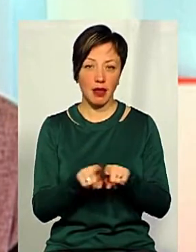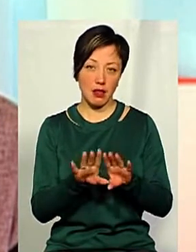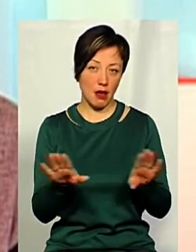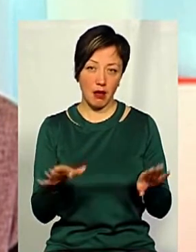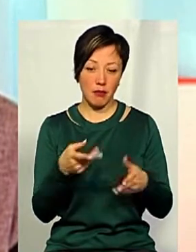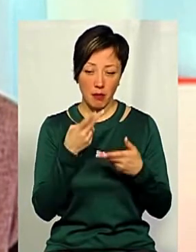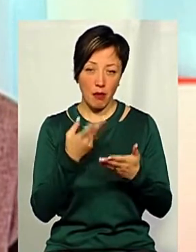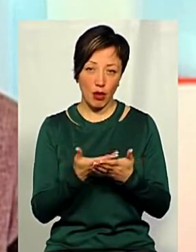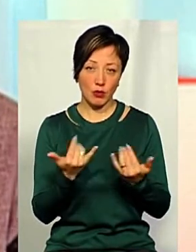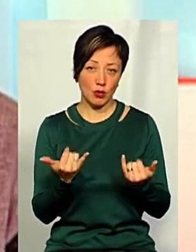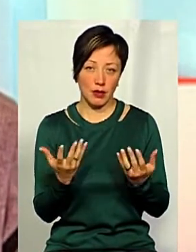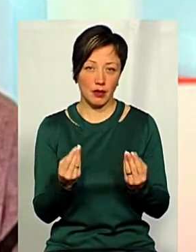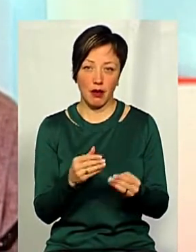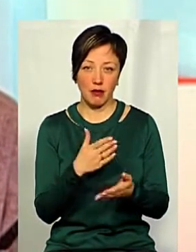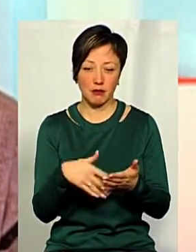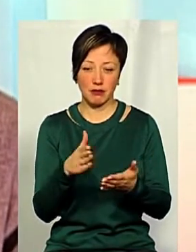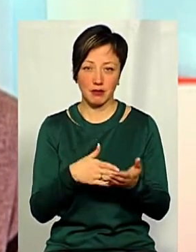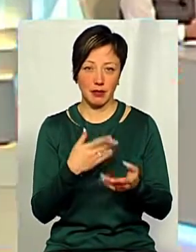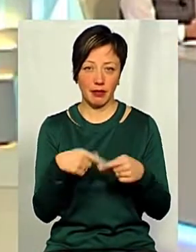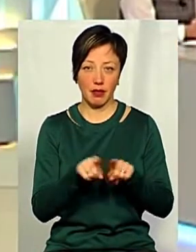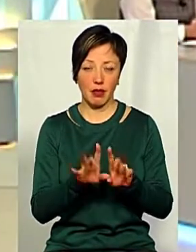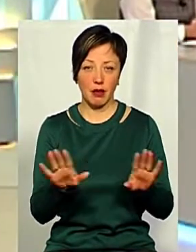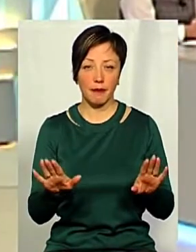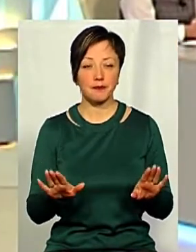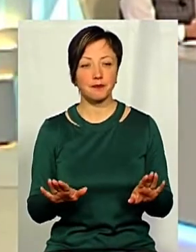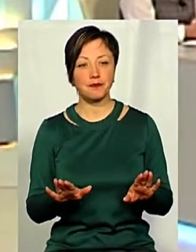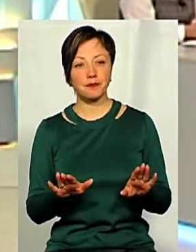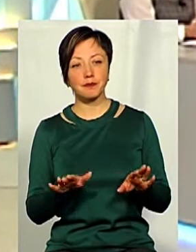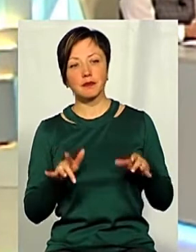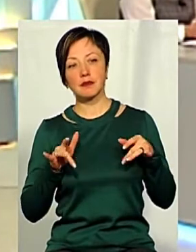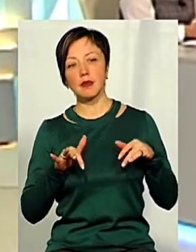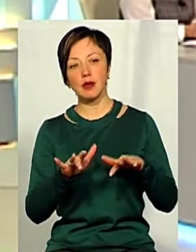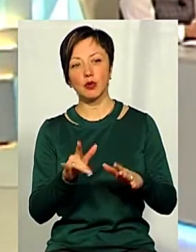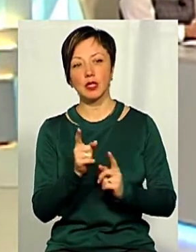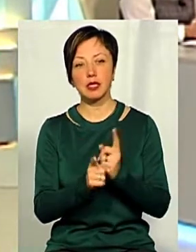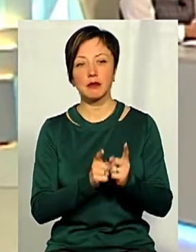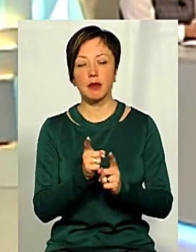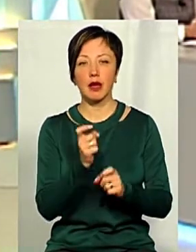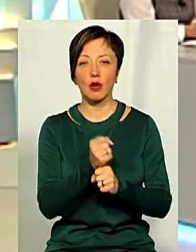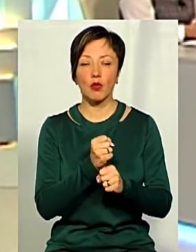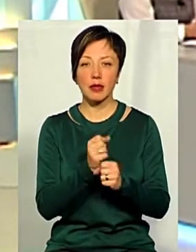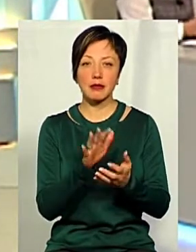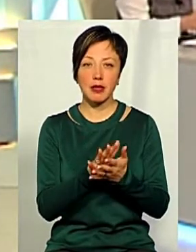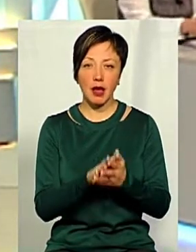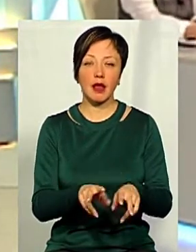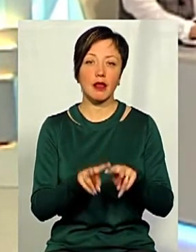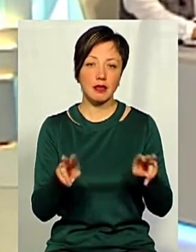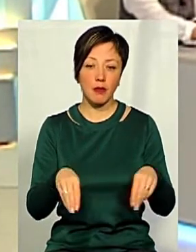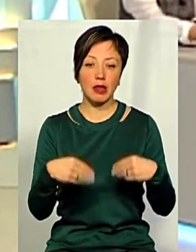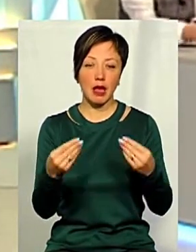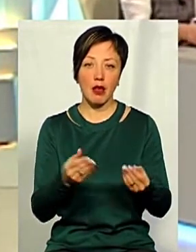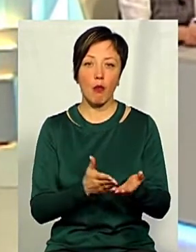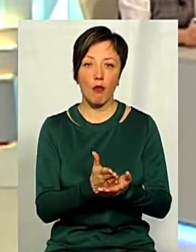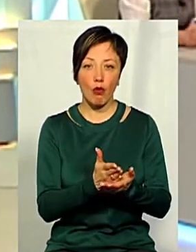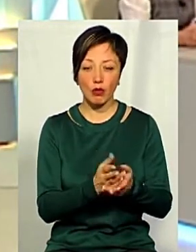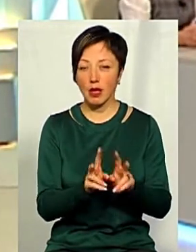бачимо на сьогоднішній день, що це абсолютно не так. Тому процес переробки сміття – це є так само надання послуги, так само,